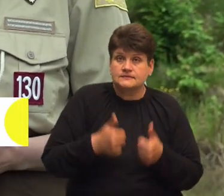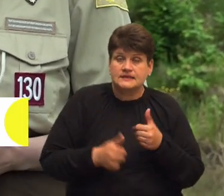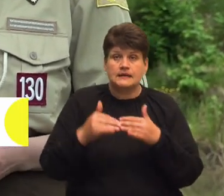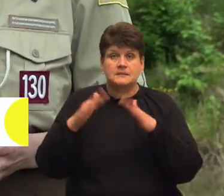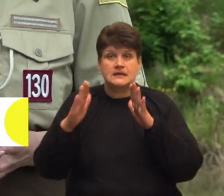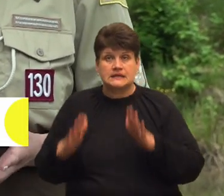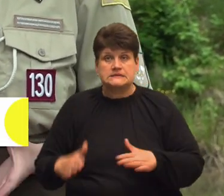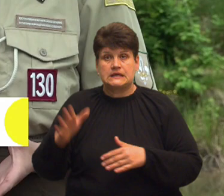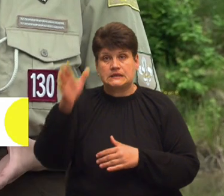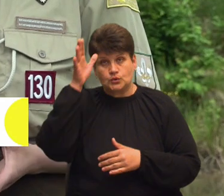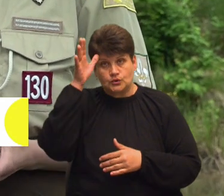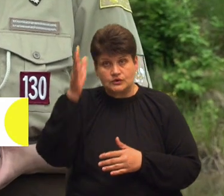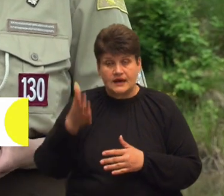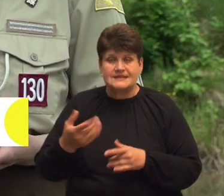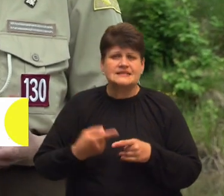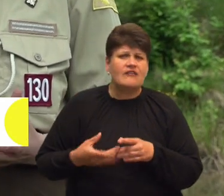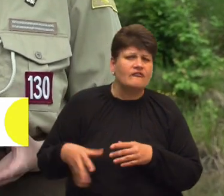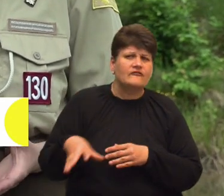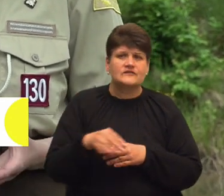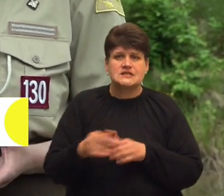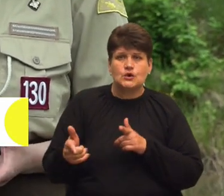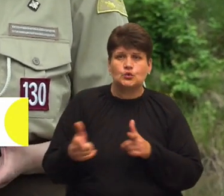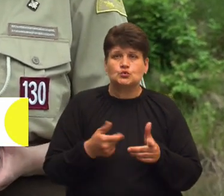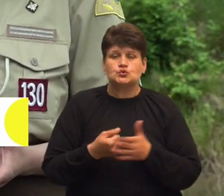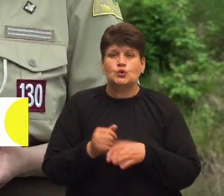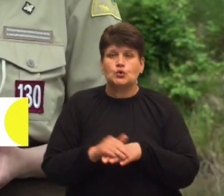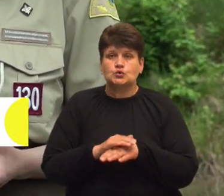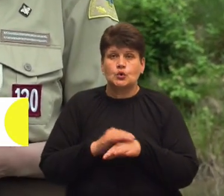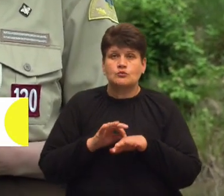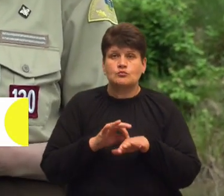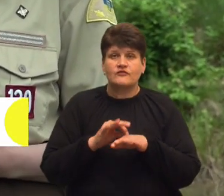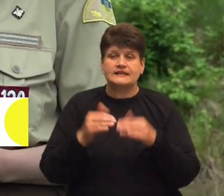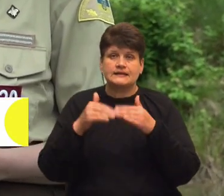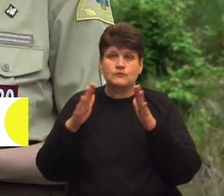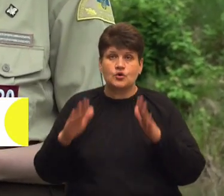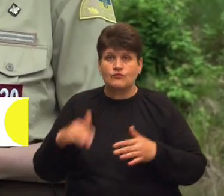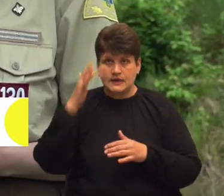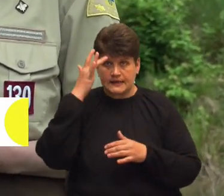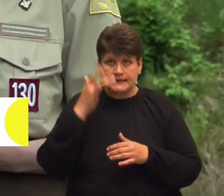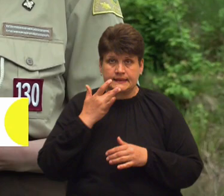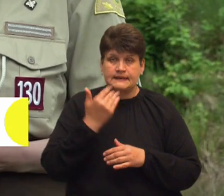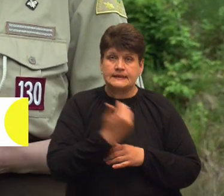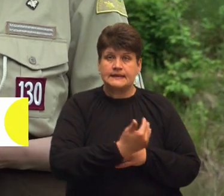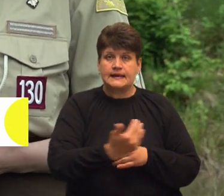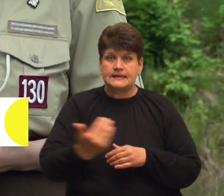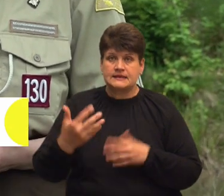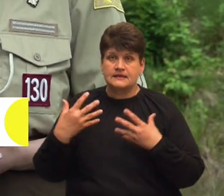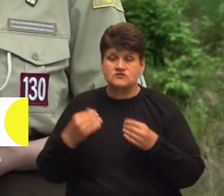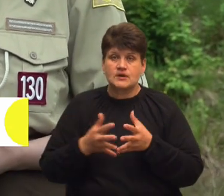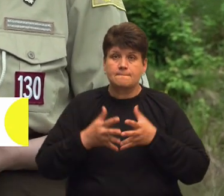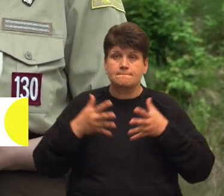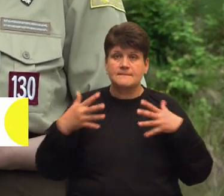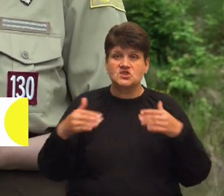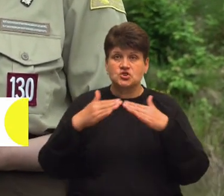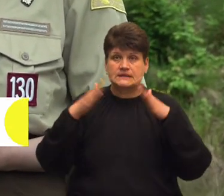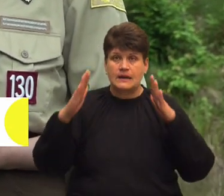інтелектуальний це все готує їх до доброго проведення таборового літа на їхніх вже таких більших таборах